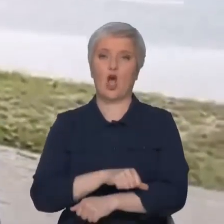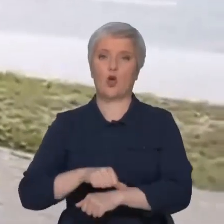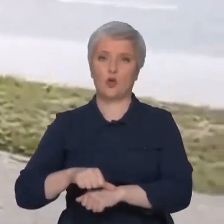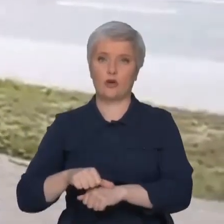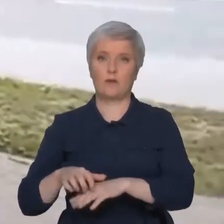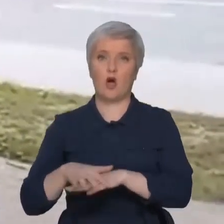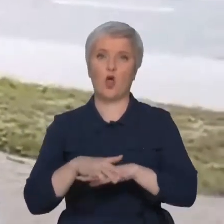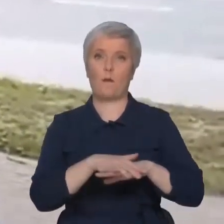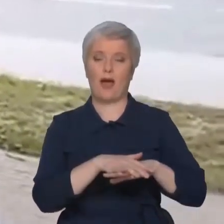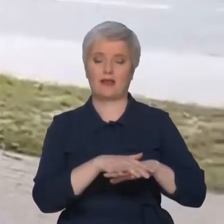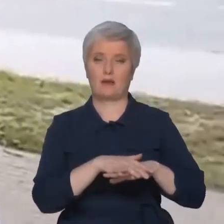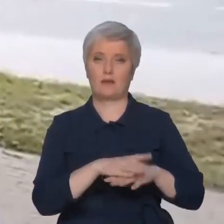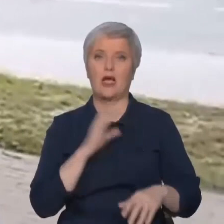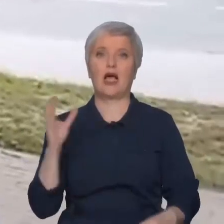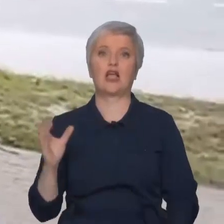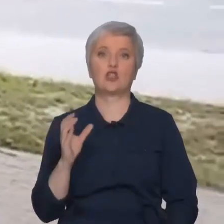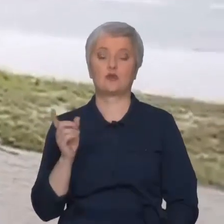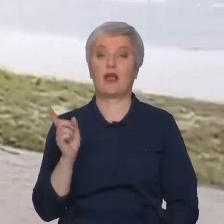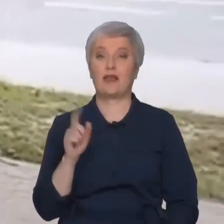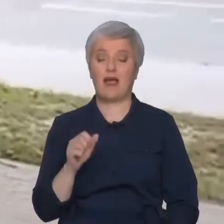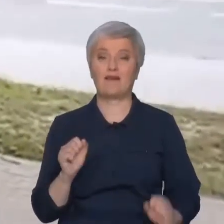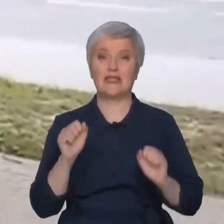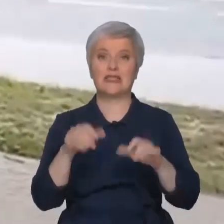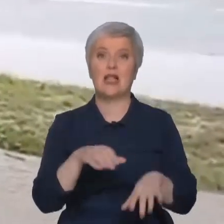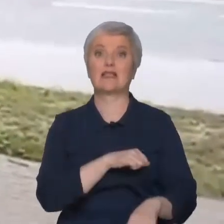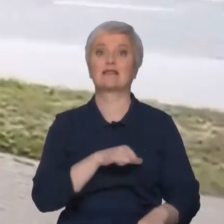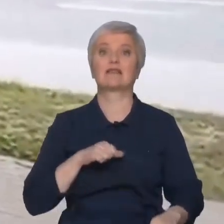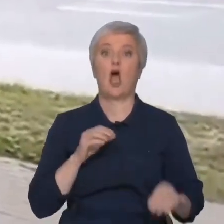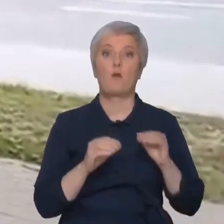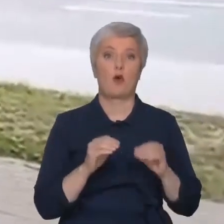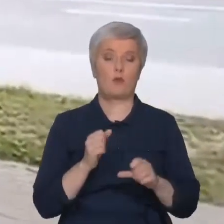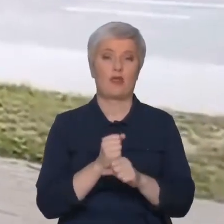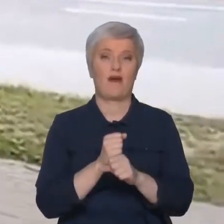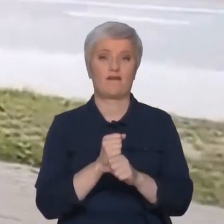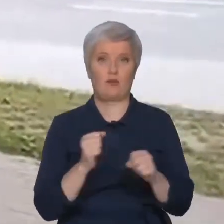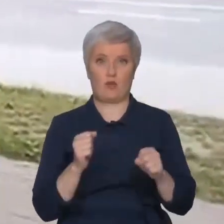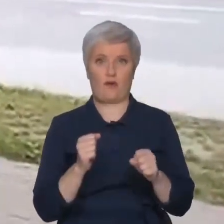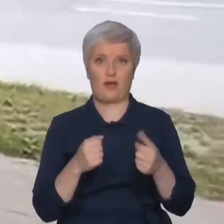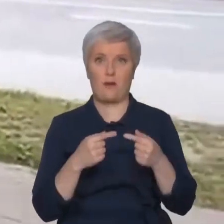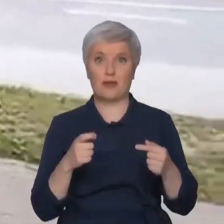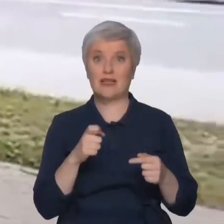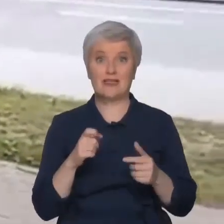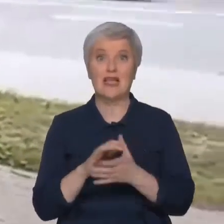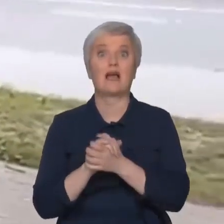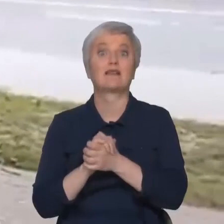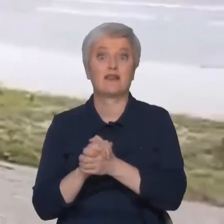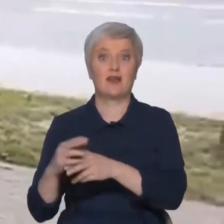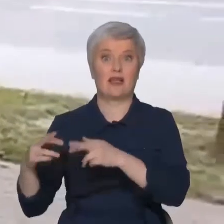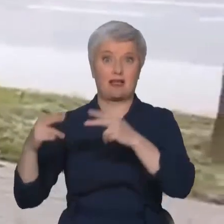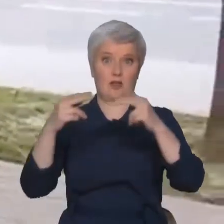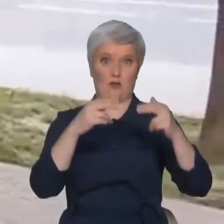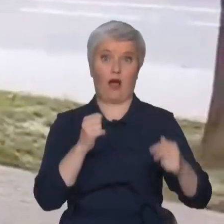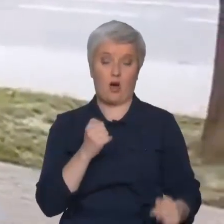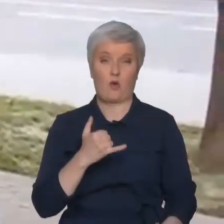Сумщини. Навіть скидають саморобні вибухові пристрої з цивільних дронів, і навіть від цього у нас